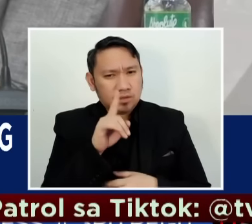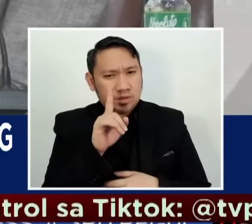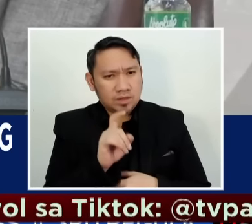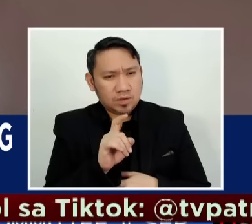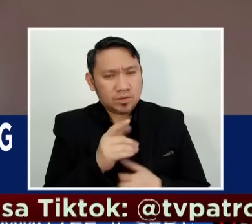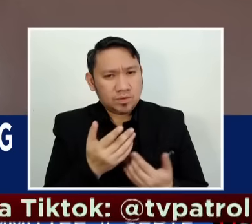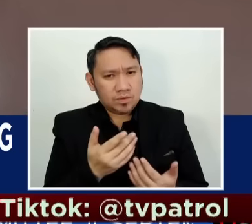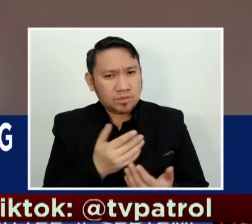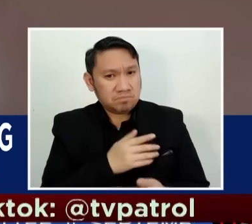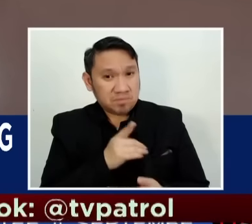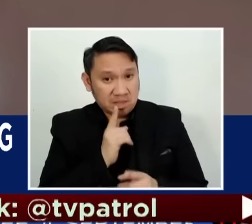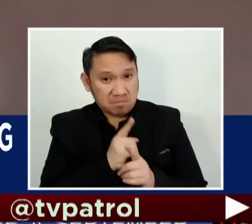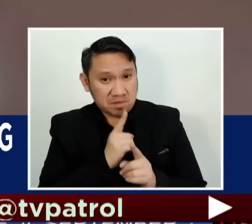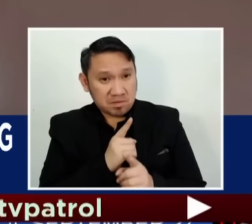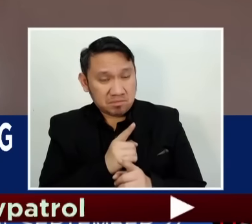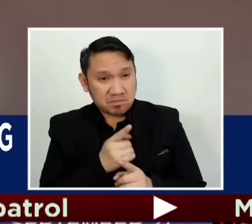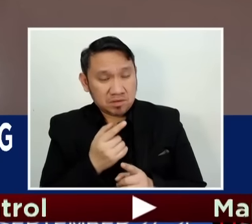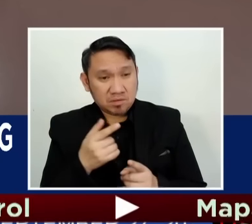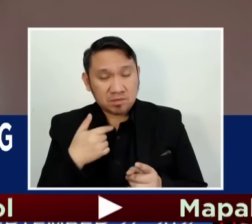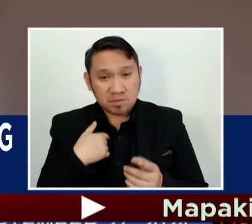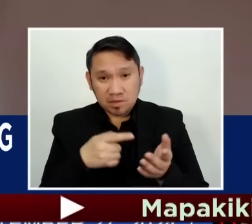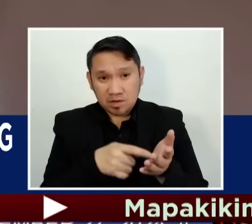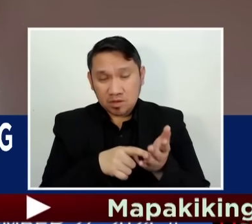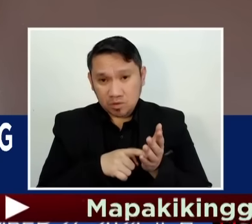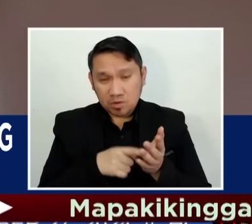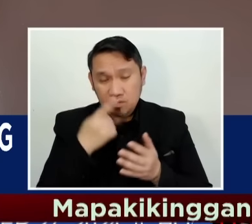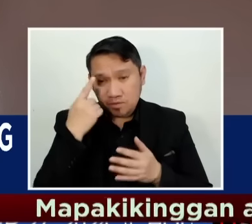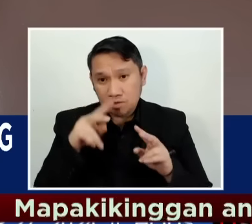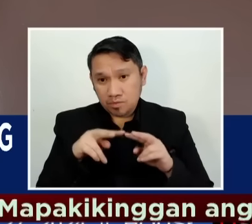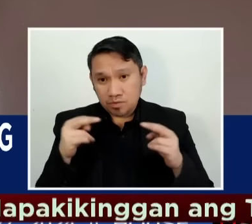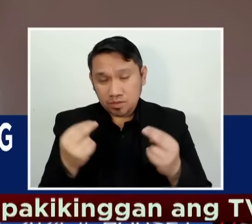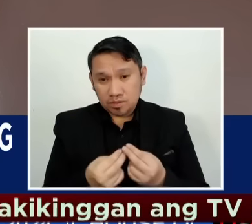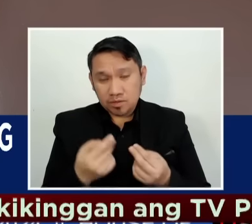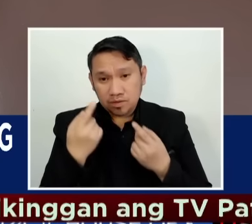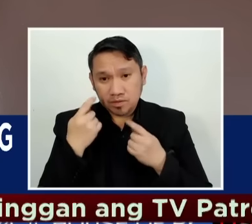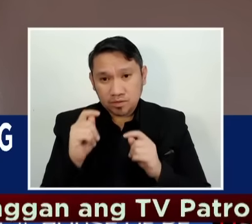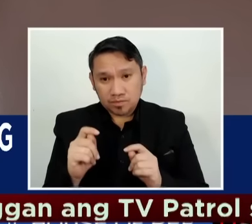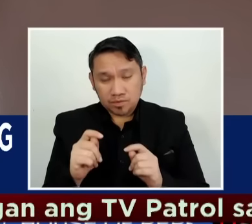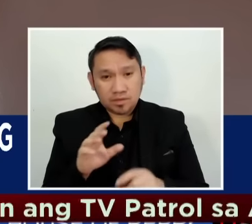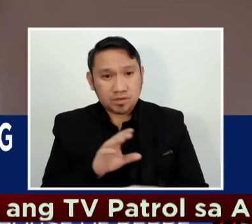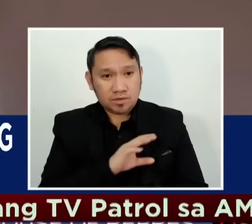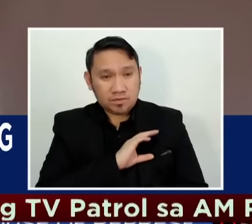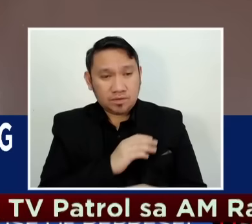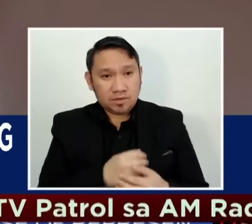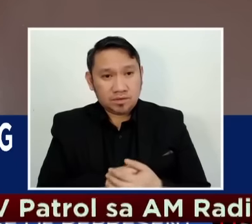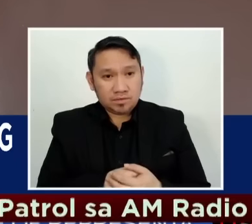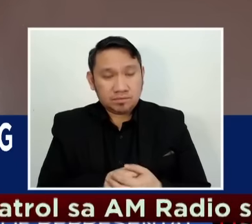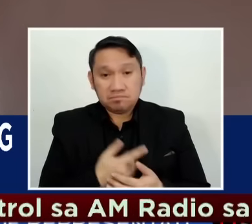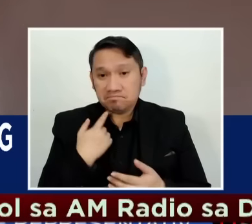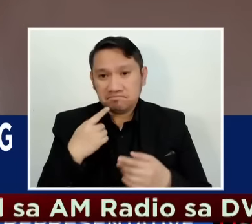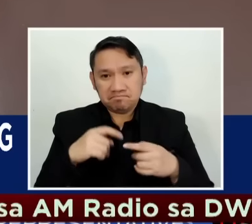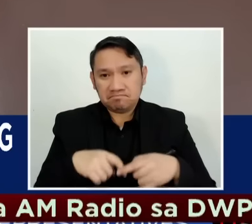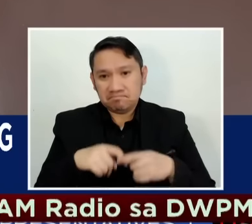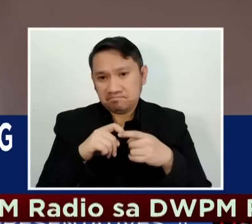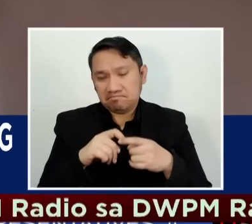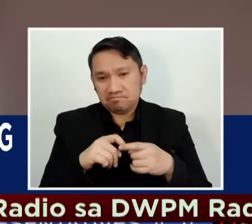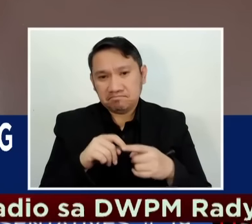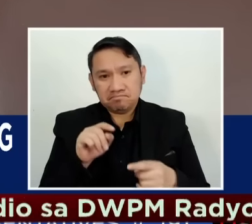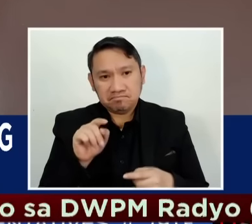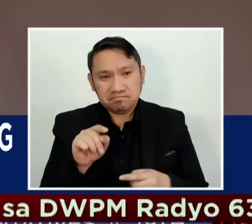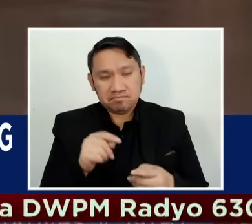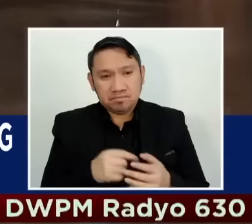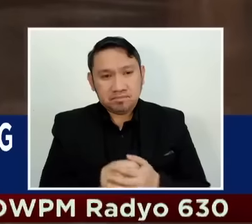ang ginawa ni Garma, sabi niya ang requirement lang sa mga posisyong iyon ay trust and confidence. Sinuspinde muna ng Quad Committee